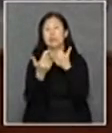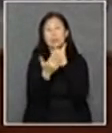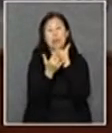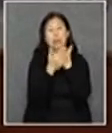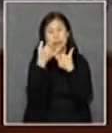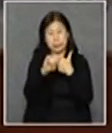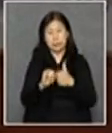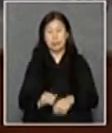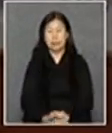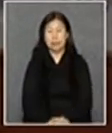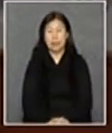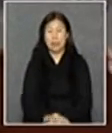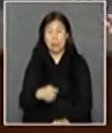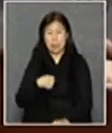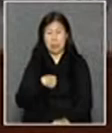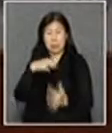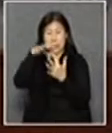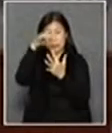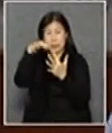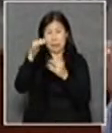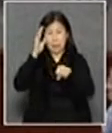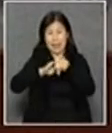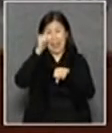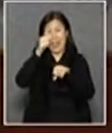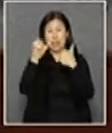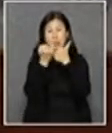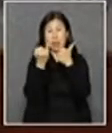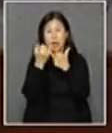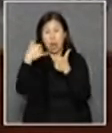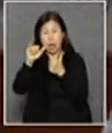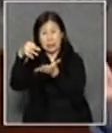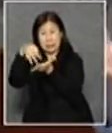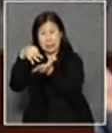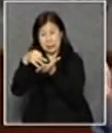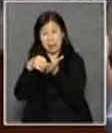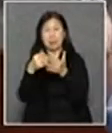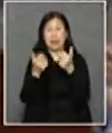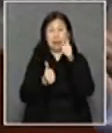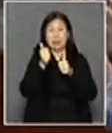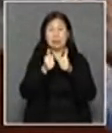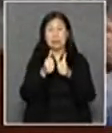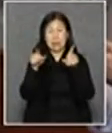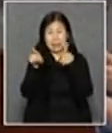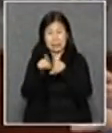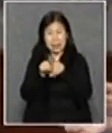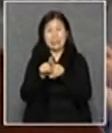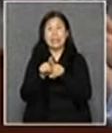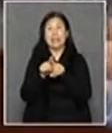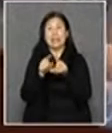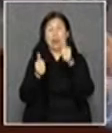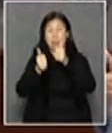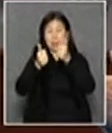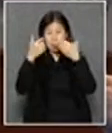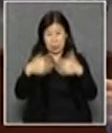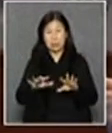還有一件事，就算我們揀選了一些厲害的同學去參加都好，其實當我們跟他一起陪他一起去比賽完之後，當